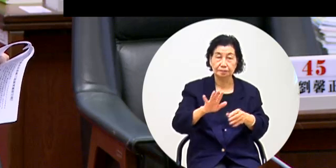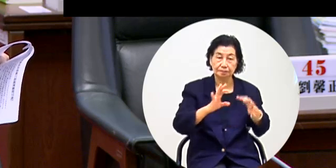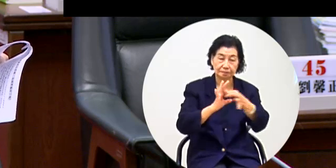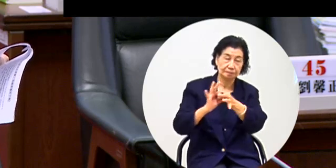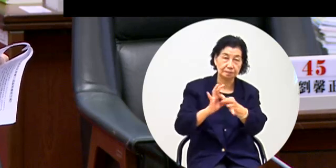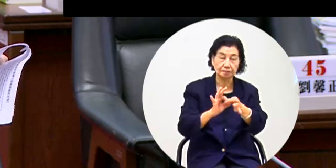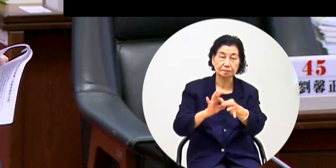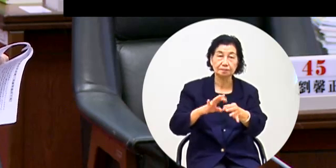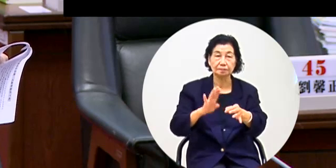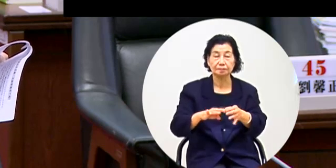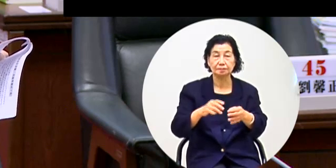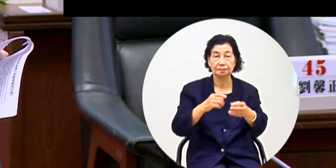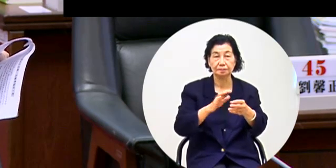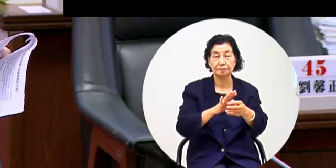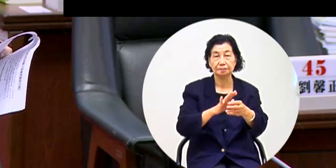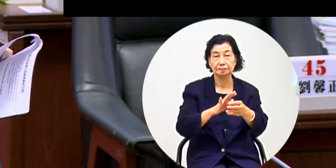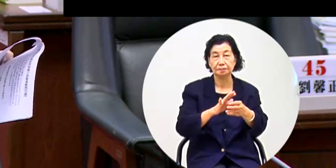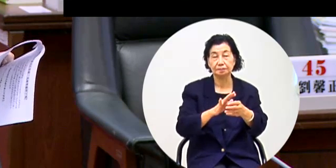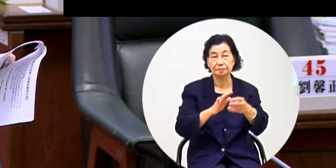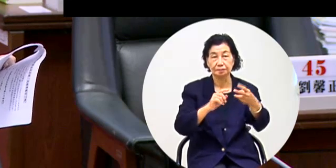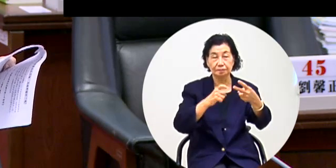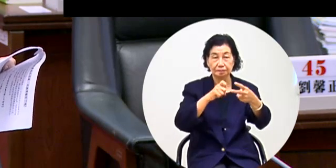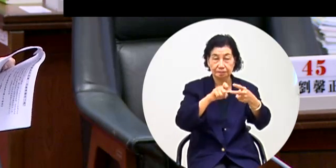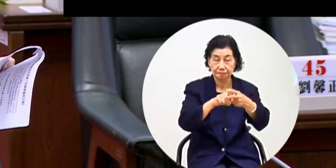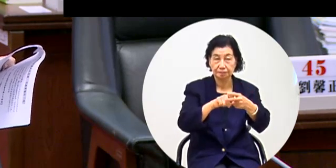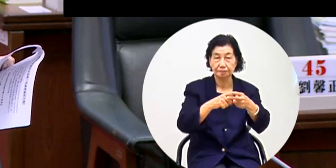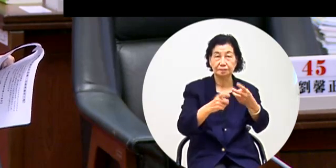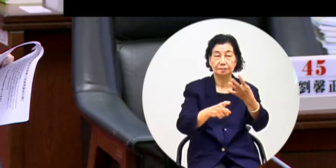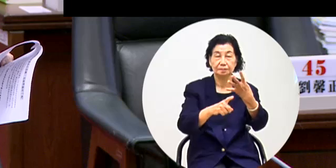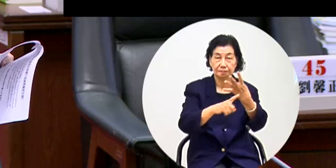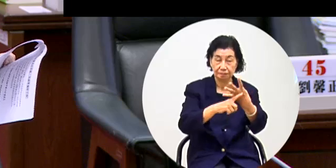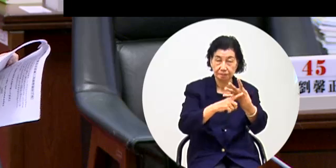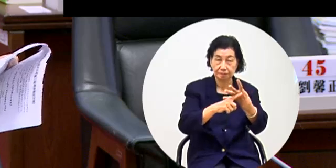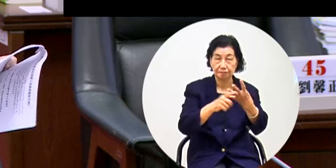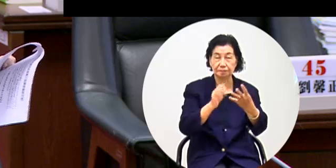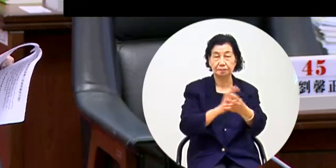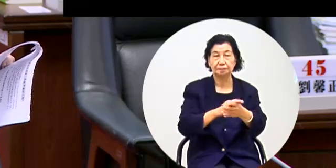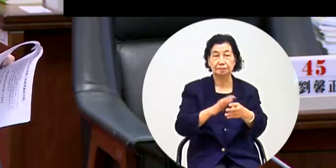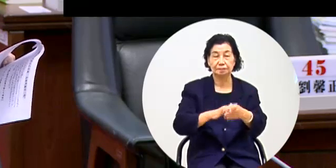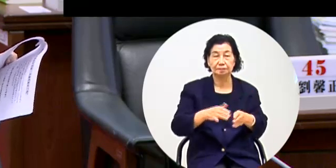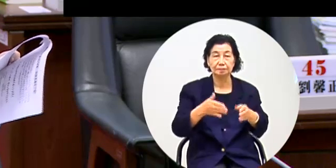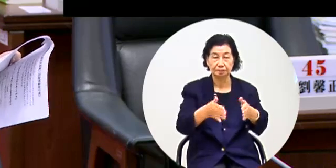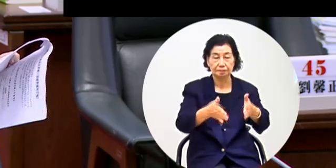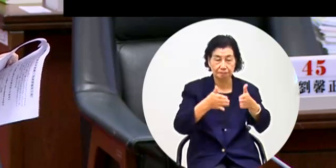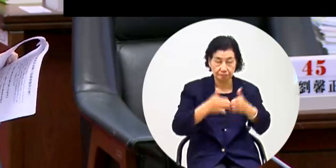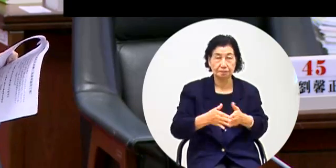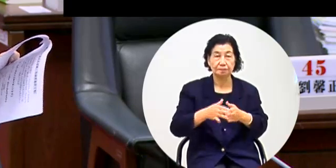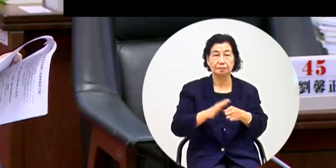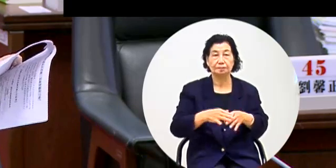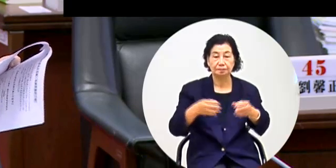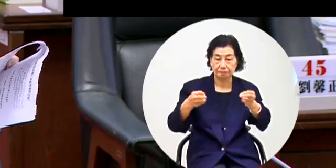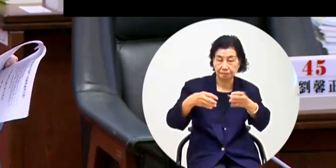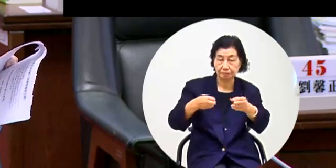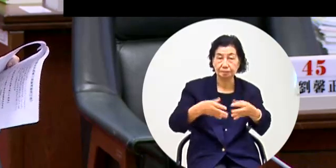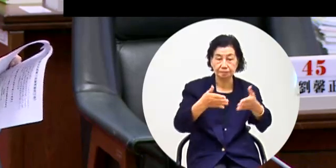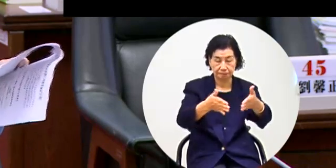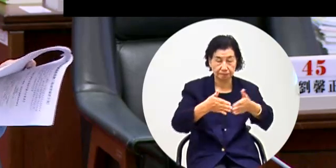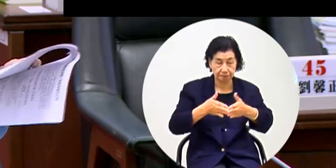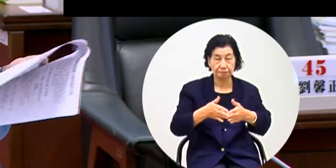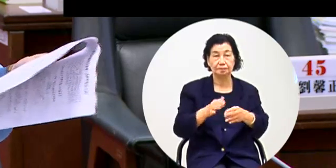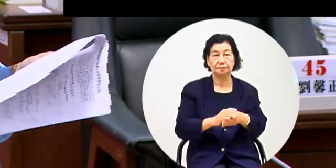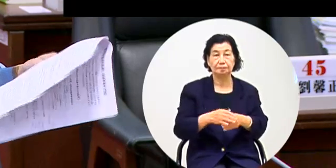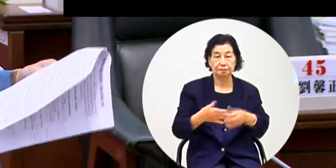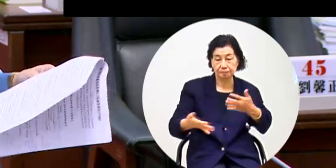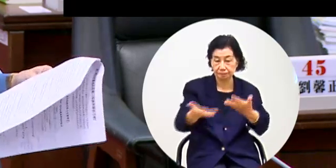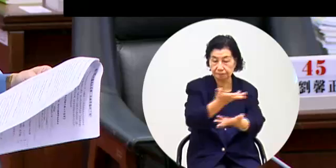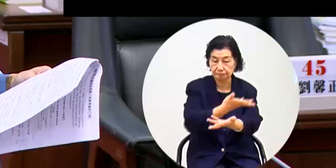工业区的这些需求土地的人，做一个讨论，然后广泛的去做意见交流，再做滚动式的修正。